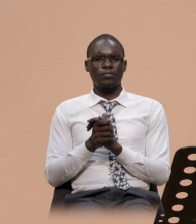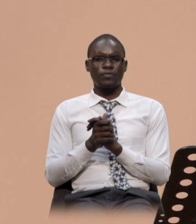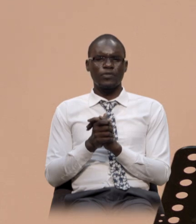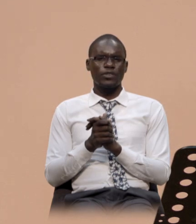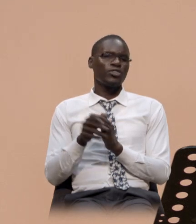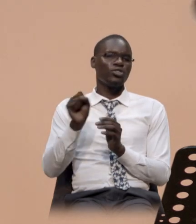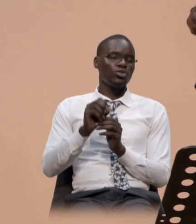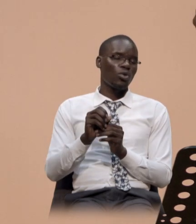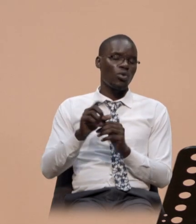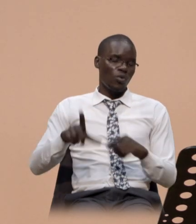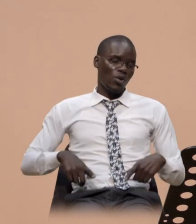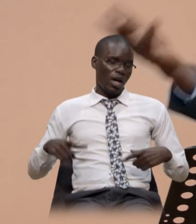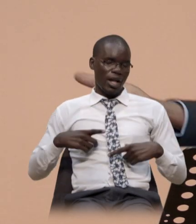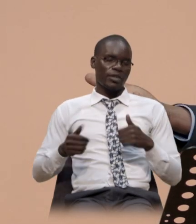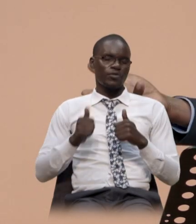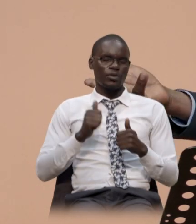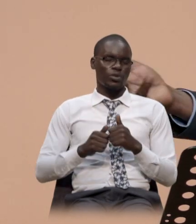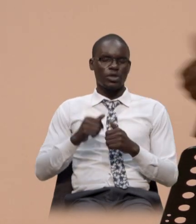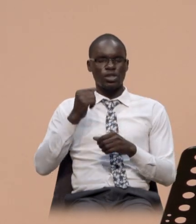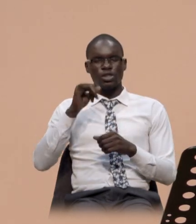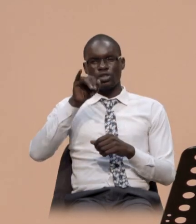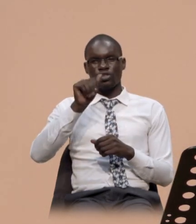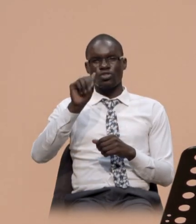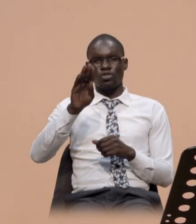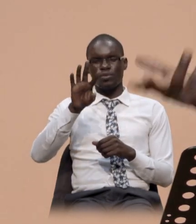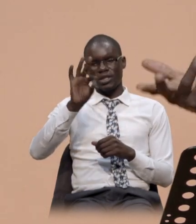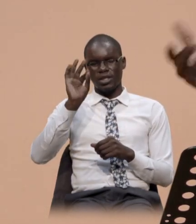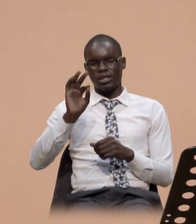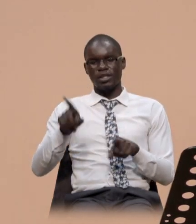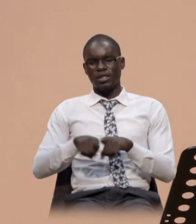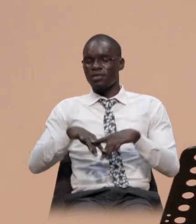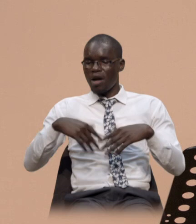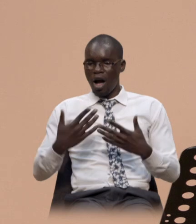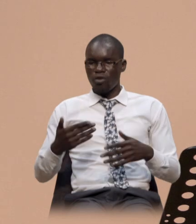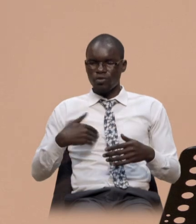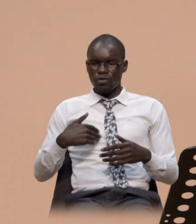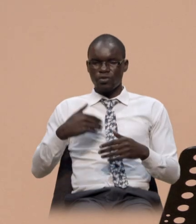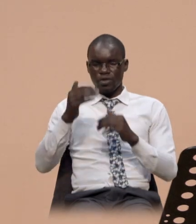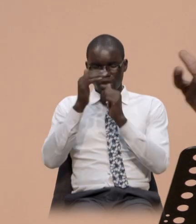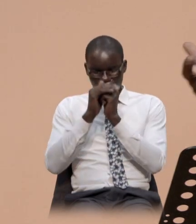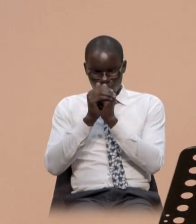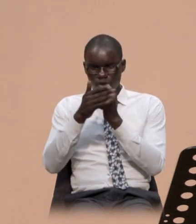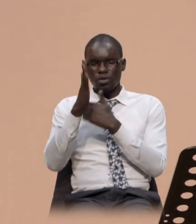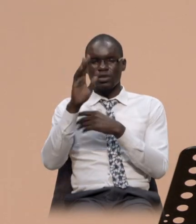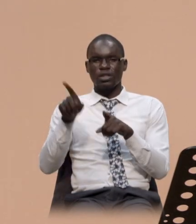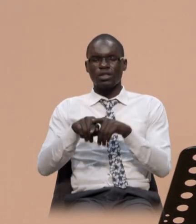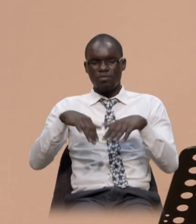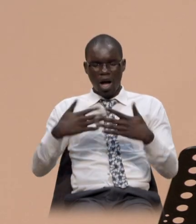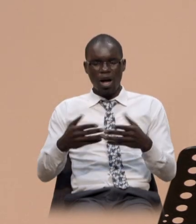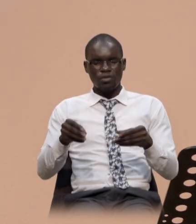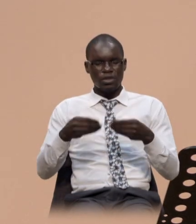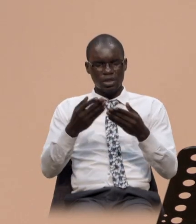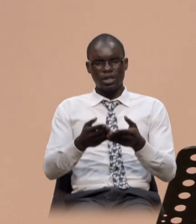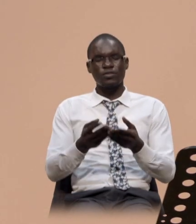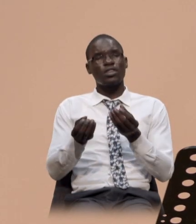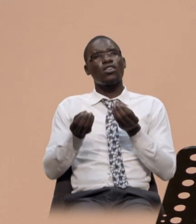Kwa maisha ambayo Ayubu alichukua na ushirika na Mungu, jinsi alivyomwabudu Mungu, jinsi alivyotua anatoa sadaka zake, jinsi